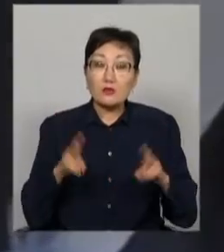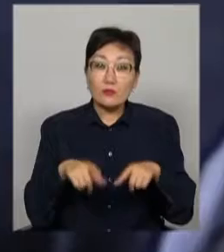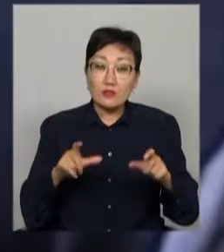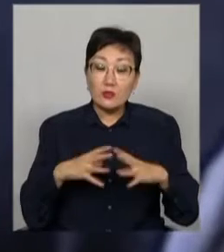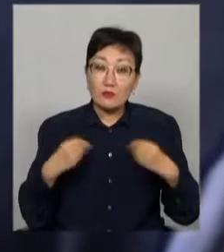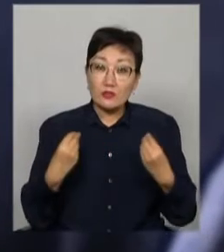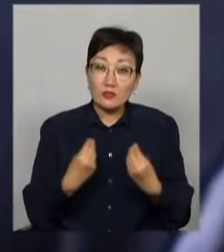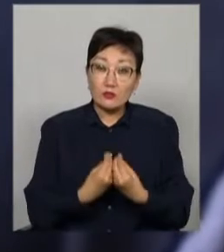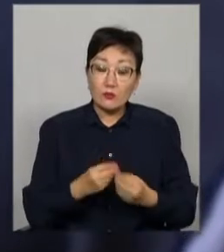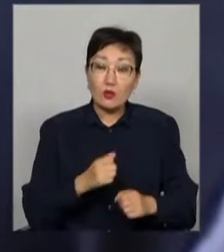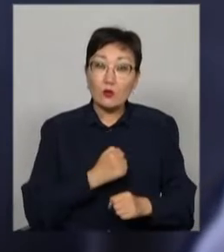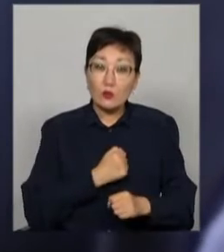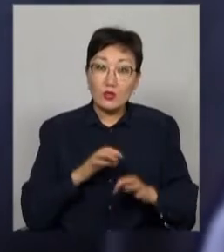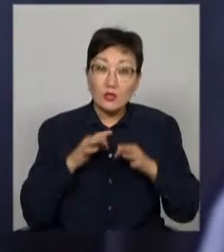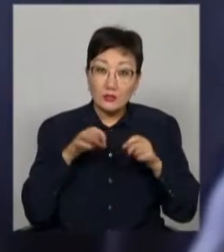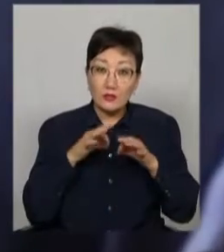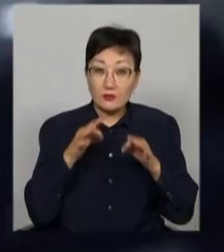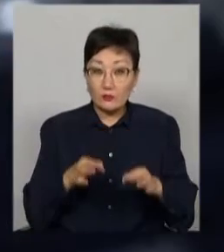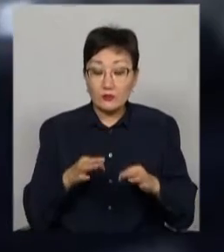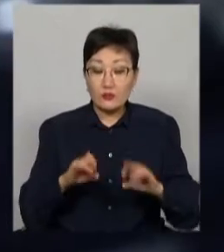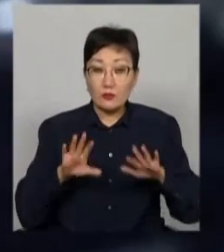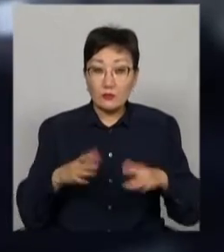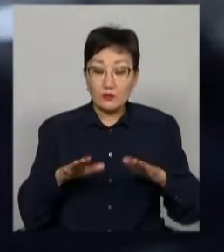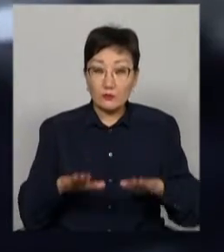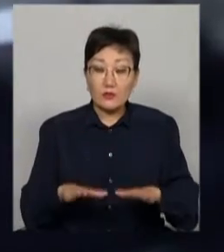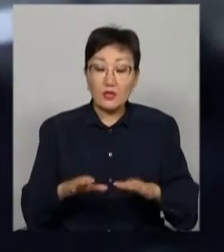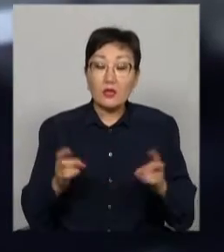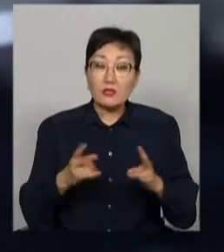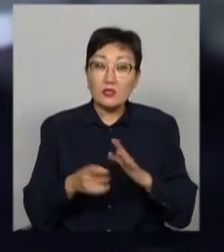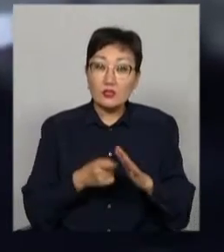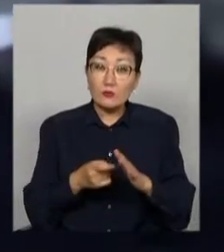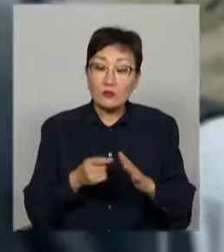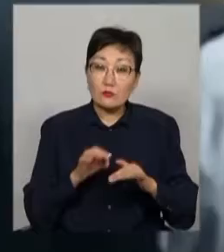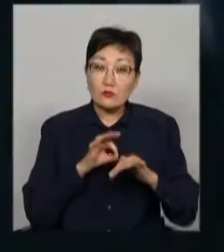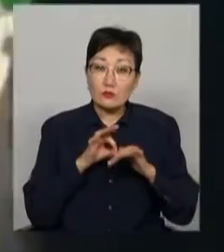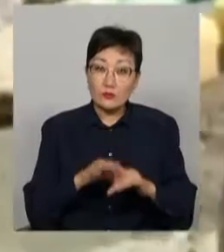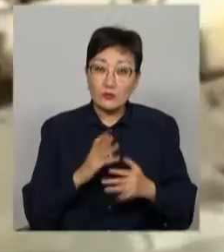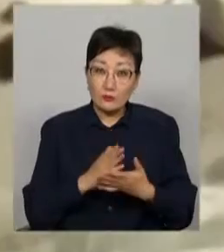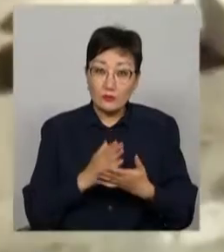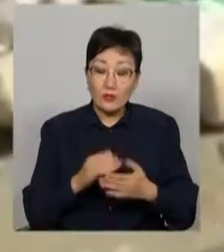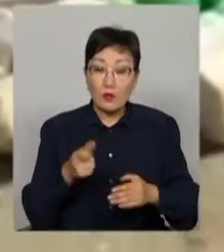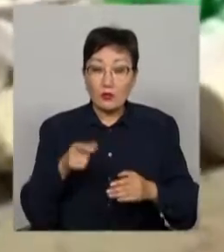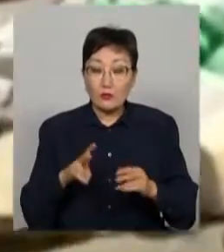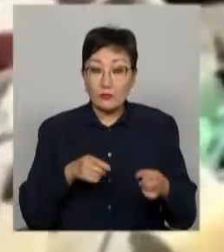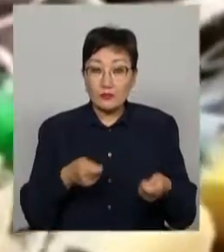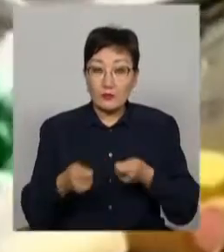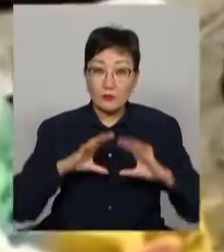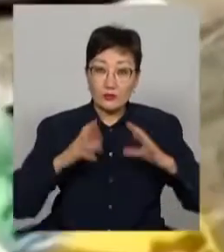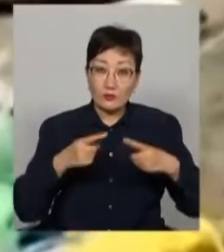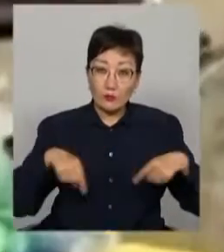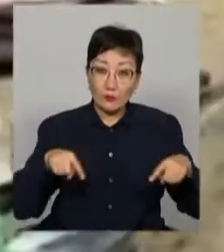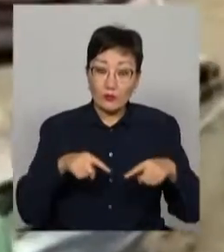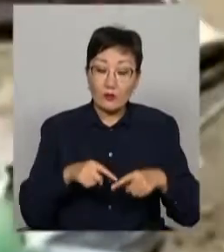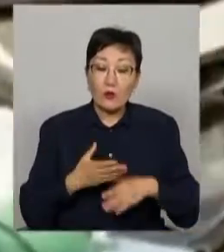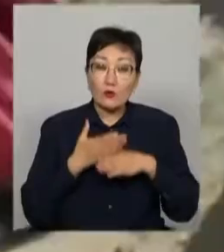шеккендердің отбасыларына көңіл айтты. Айта кетейік, оқиға орнында әлі де тиісті жұмыстар атқарылып жатыр, ал ауған билігі халықаралық ұйымдардың